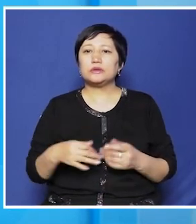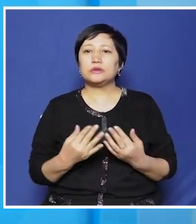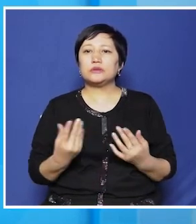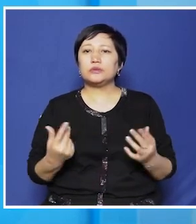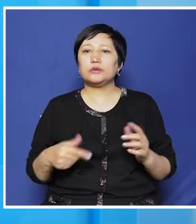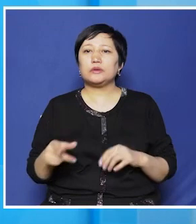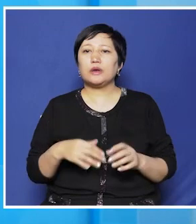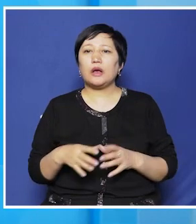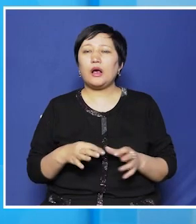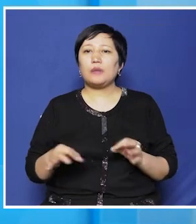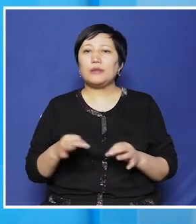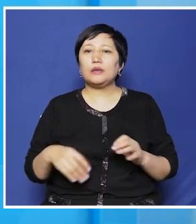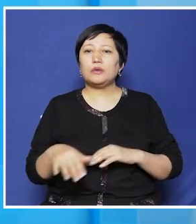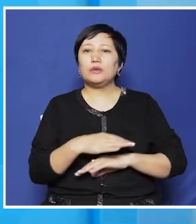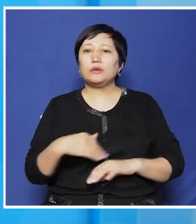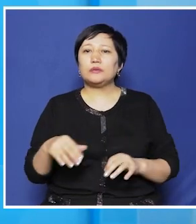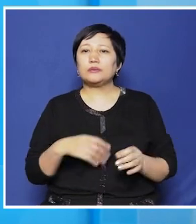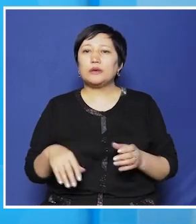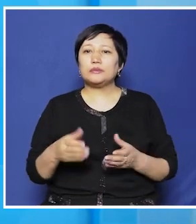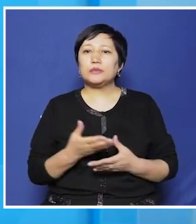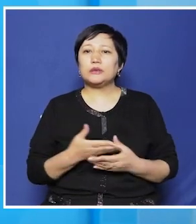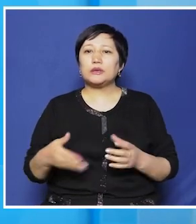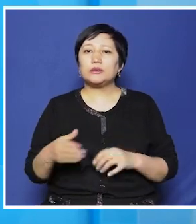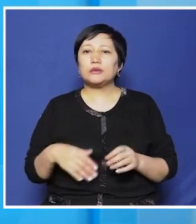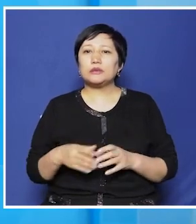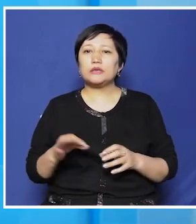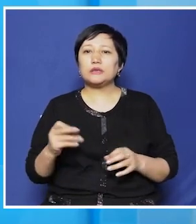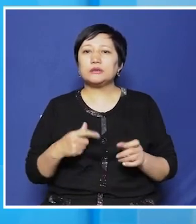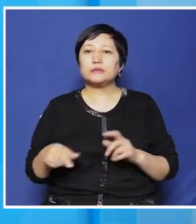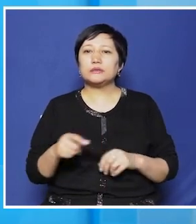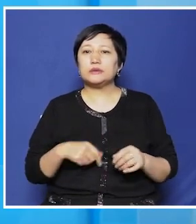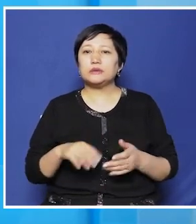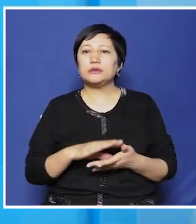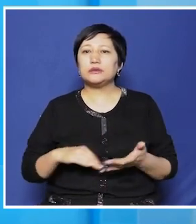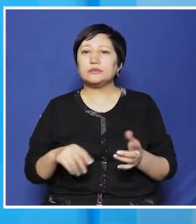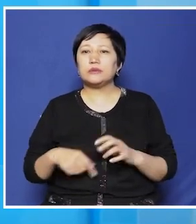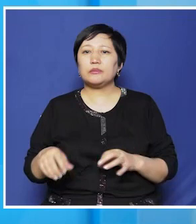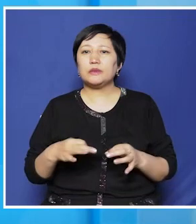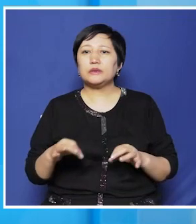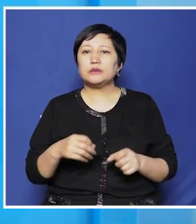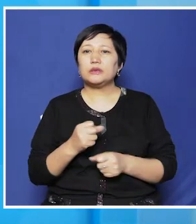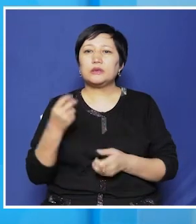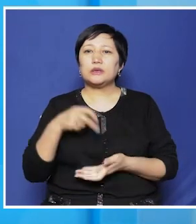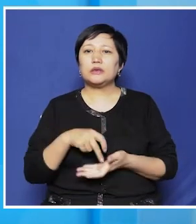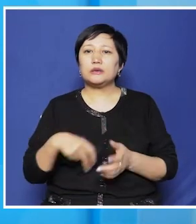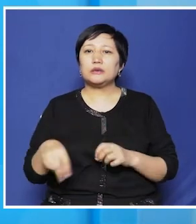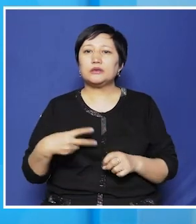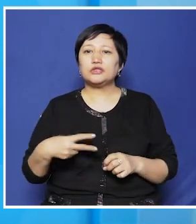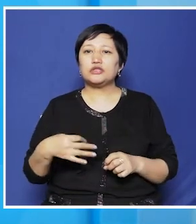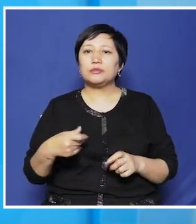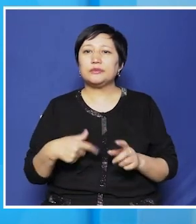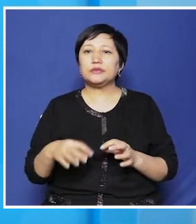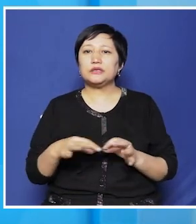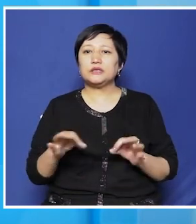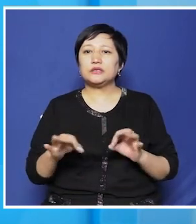саланың өкілі бар. Әрі барлық өңір тұтастай қамтылған. Саяси құрылымның бұл ресми ақпараты бас қалада өткен кезектен тыс 25-ші